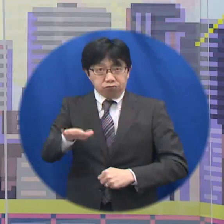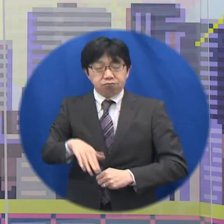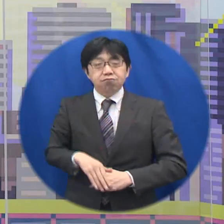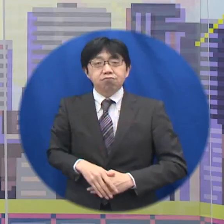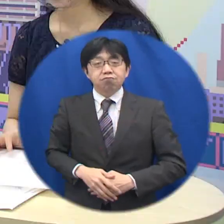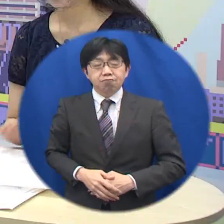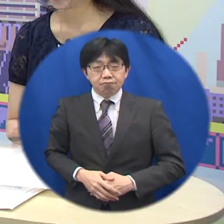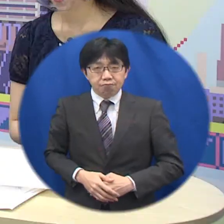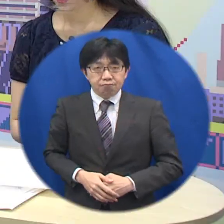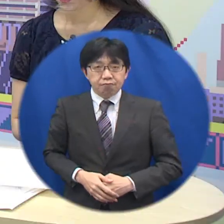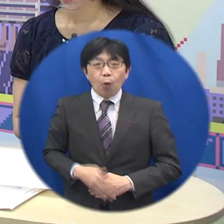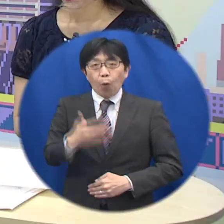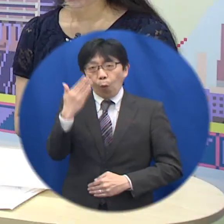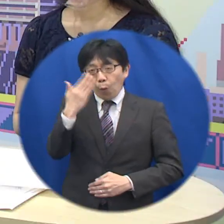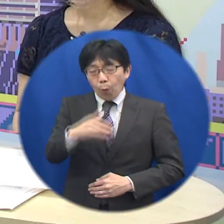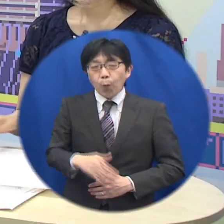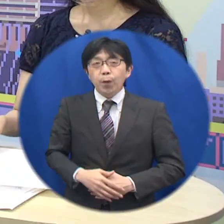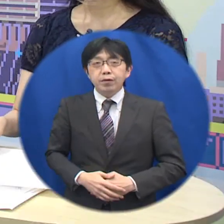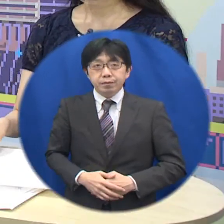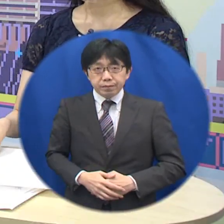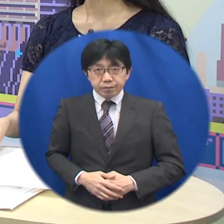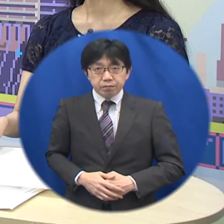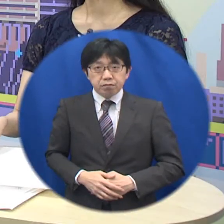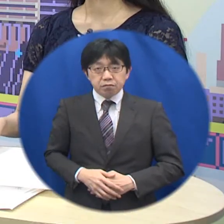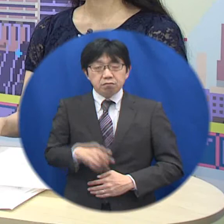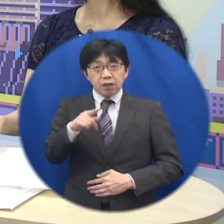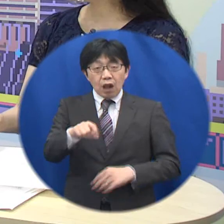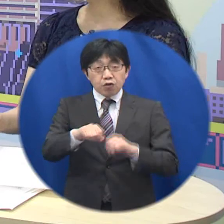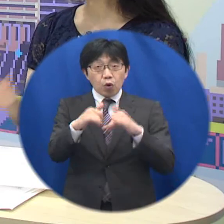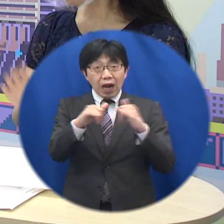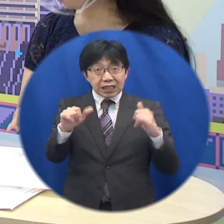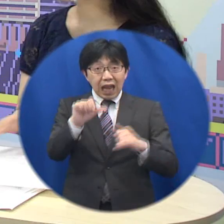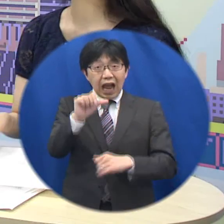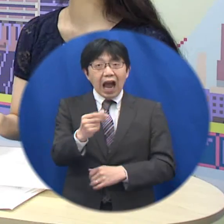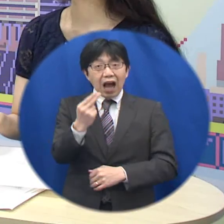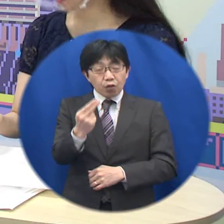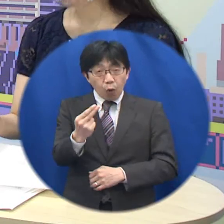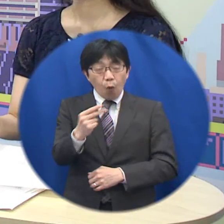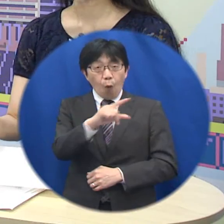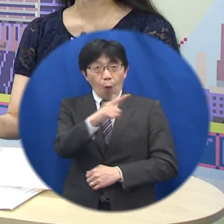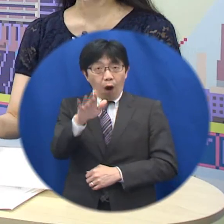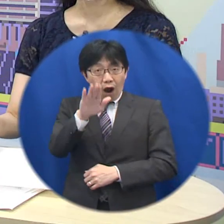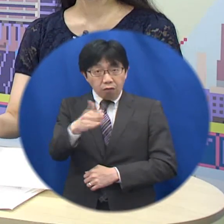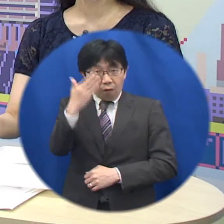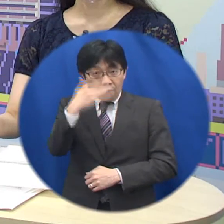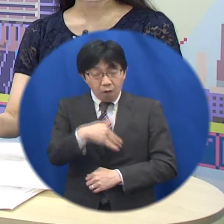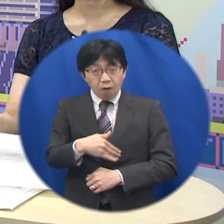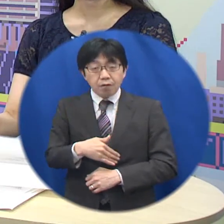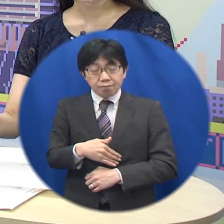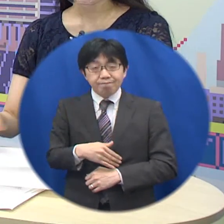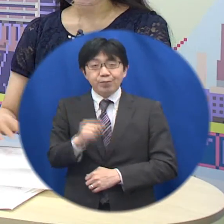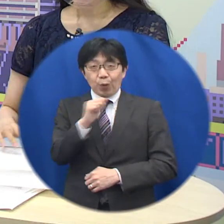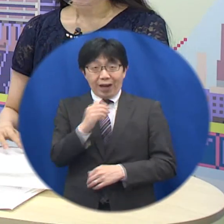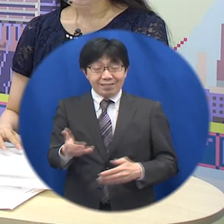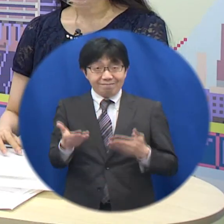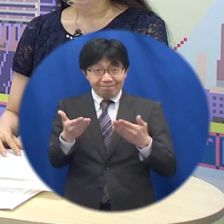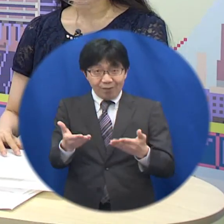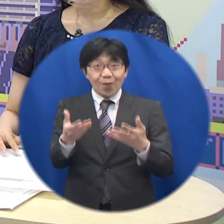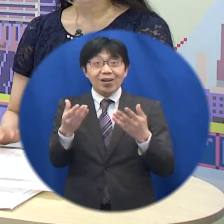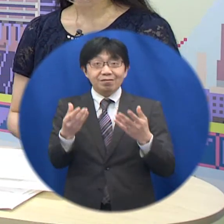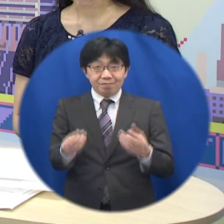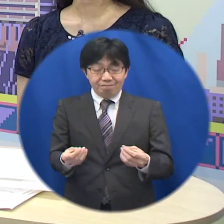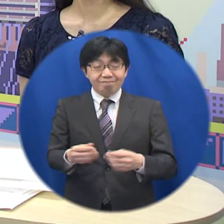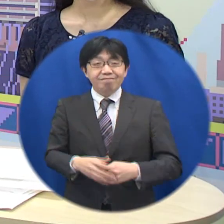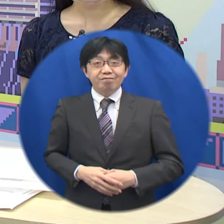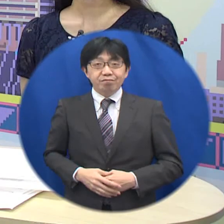ね。さまざまな障害者アートがあるということでね、お伝えしてきました。はい、さ障害